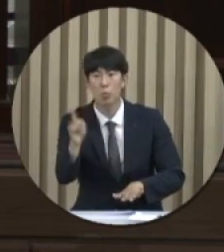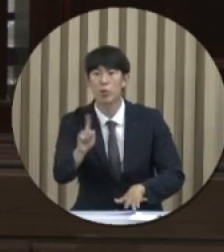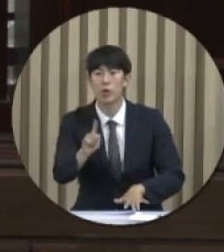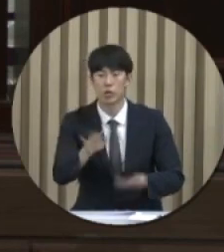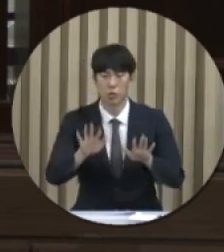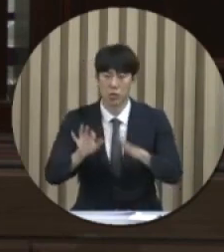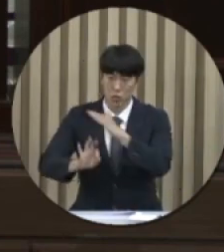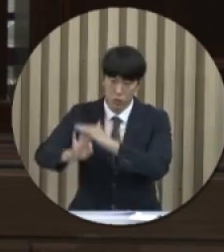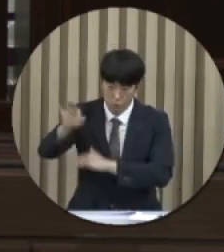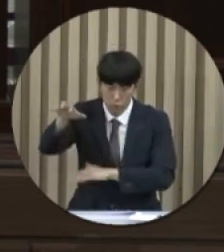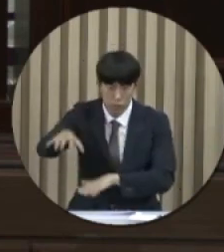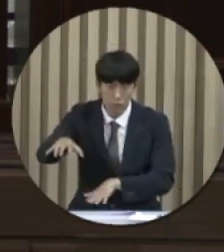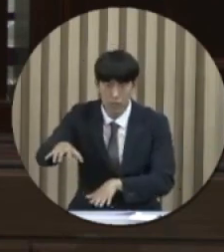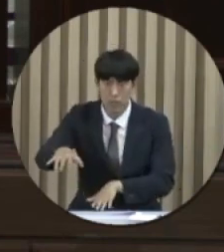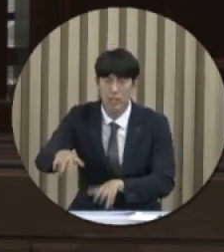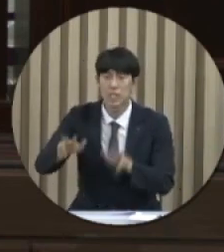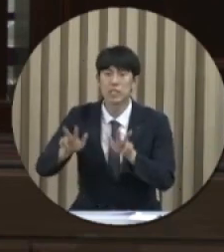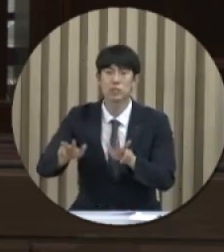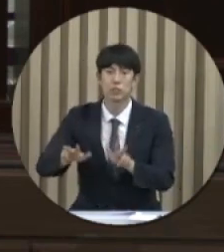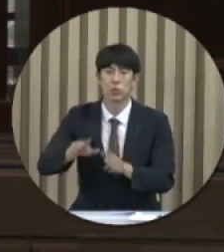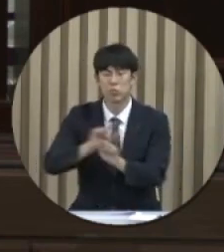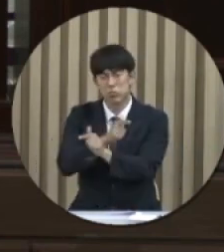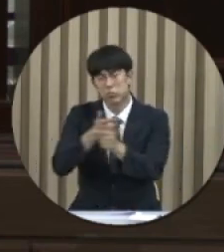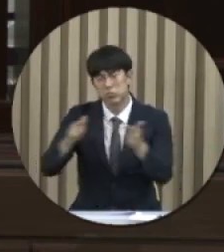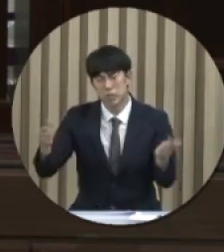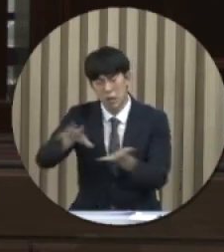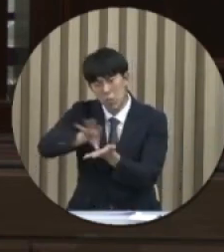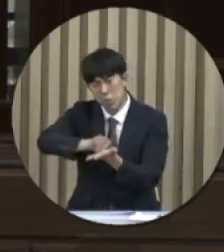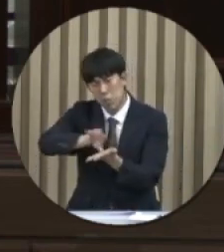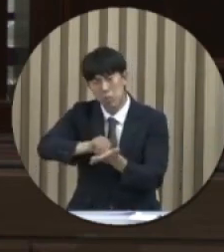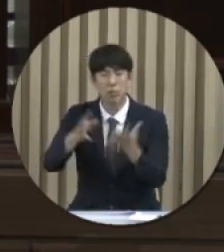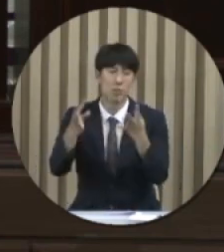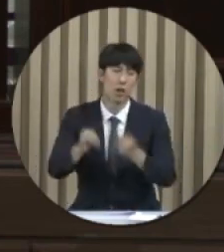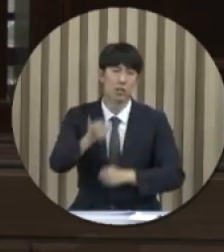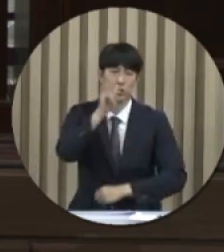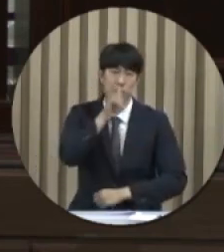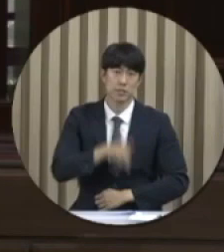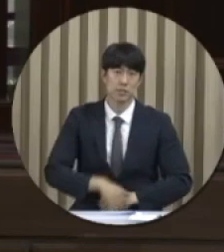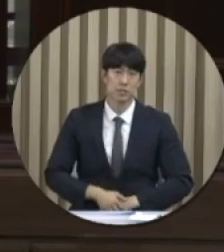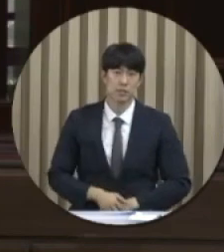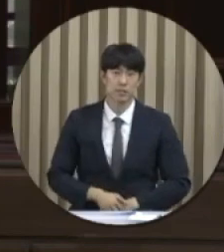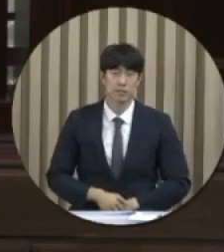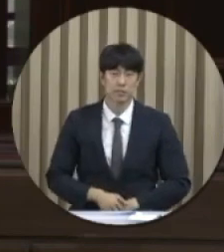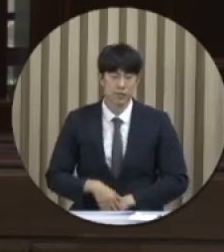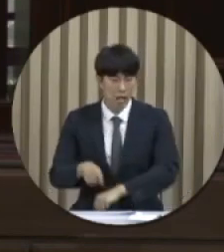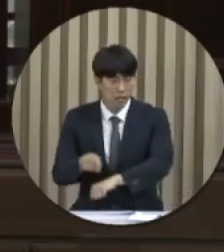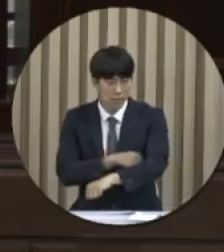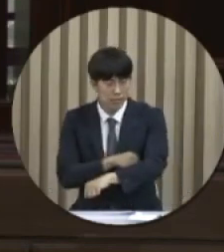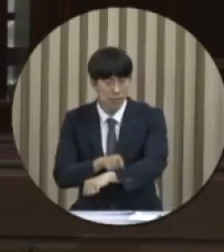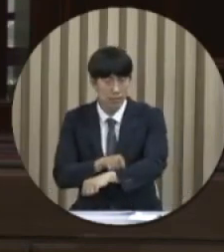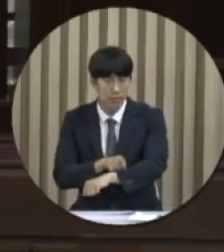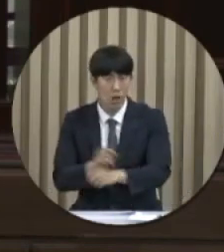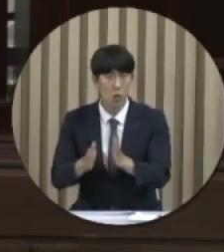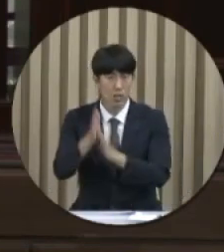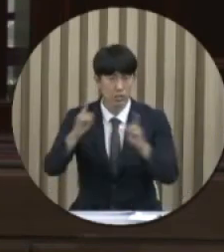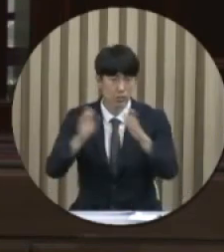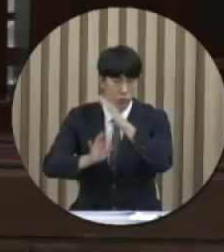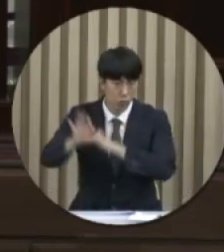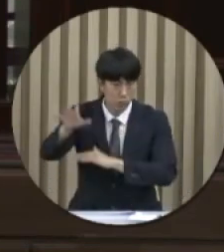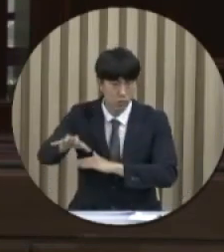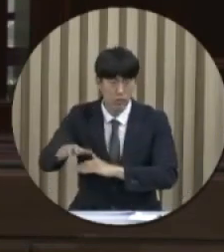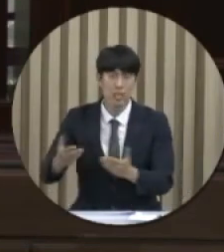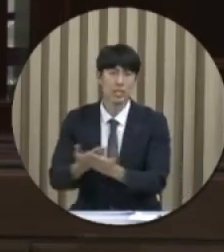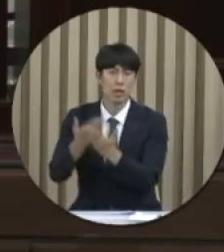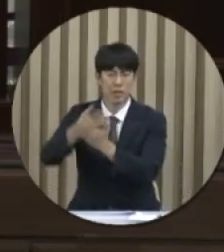우리 동북권에는 아직 풀어야 할 다양한 숙제들이 많이 있습니다. 특히 화성 동북권의